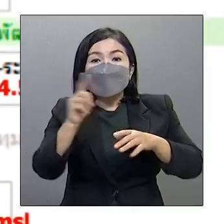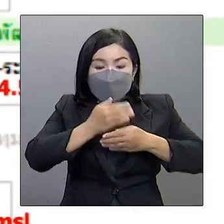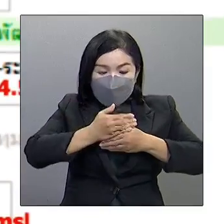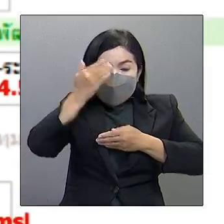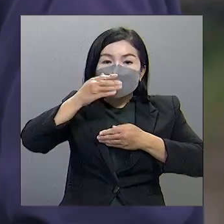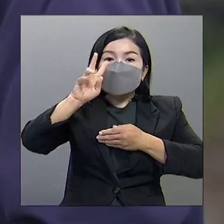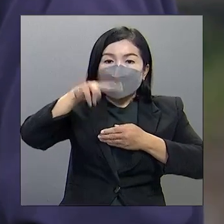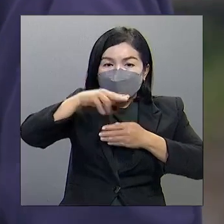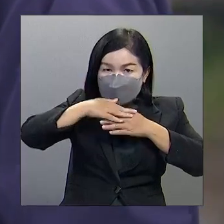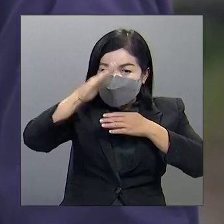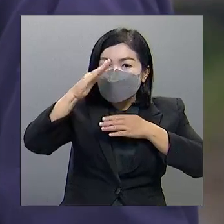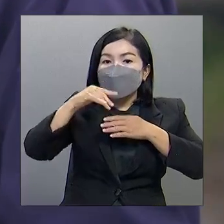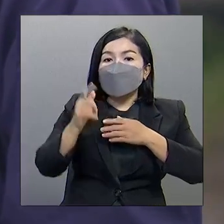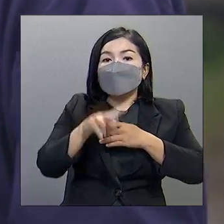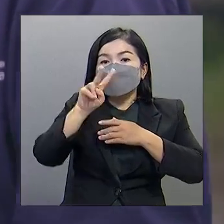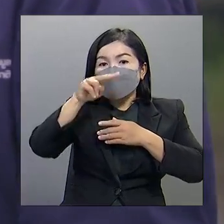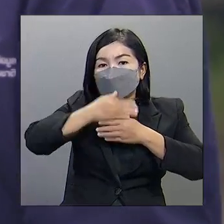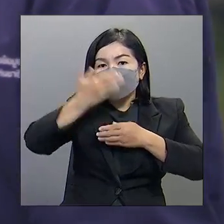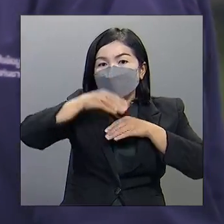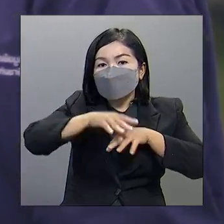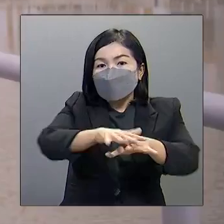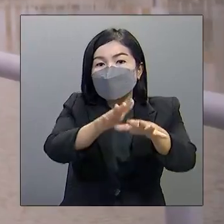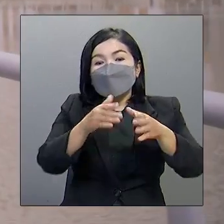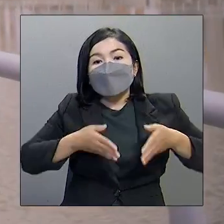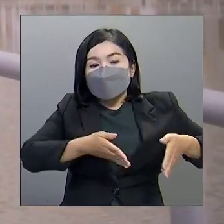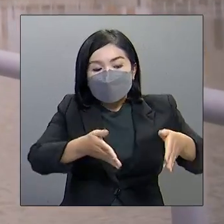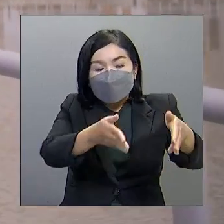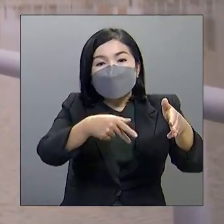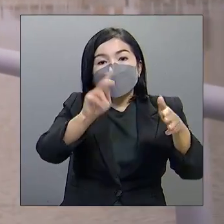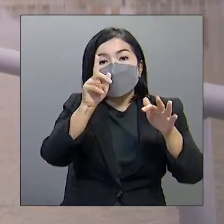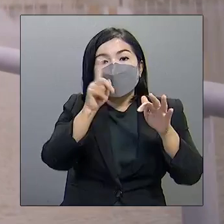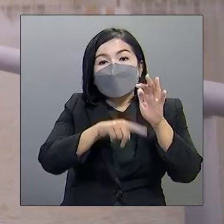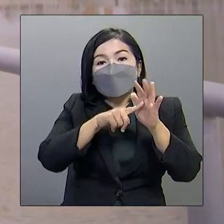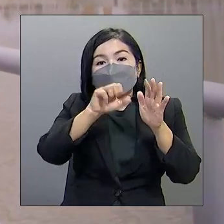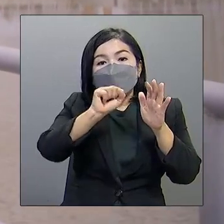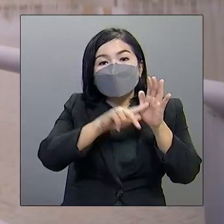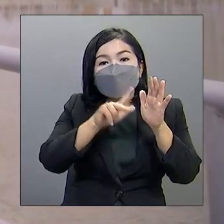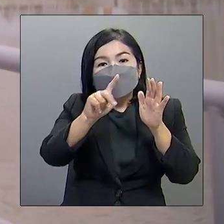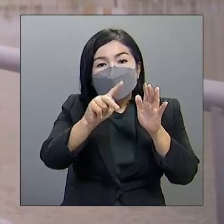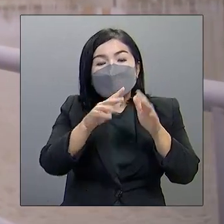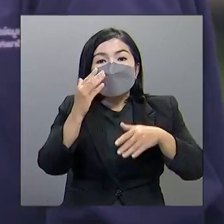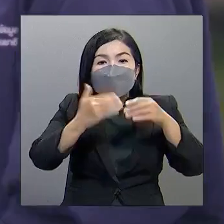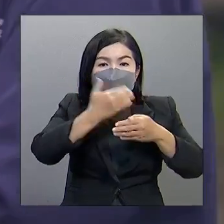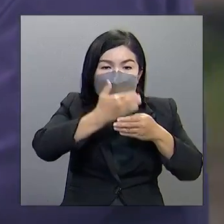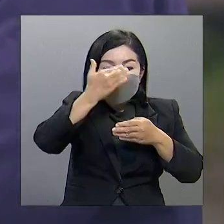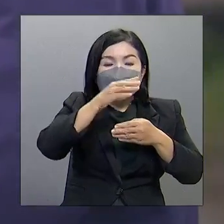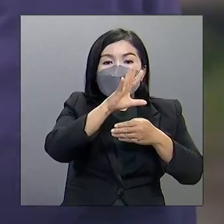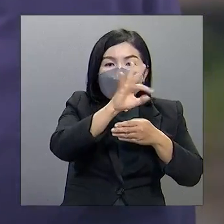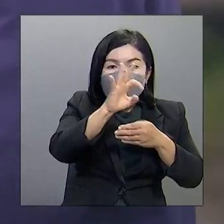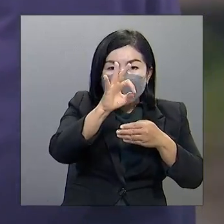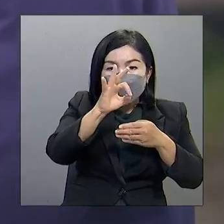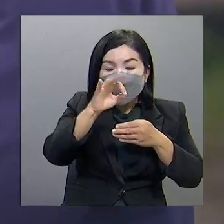ปีที่แล้วเนี่ยน้ำจากแม่น้ำป่าสักเนี่ยไหลไปเติมที่บางไทรเนี่ยตกประมาณ900นะ 900ถึง 1,000 ครับ แล้วถ้าเกิดมัน